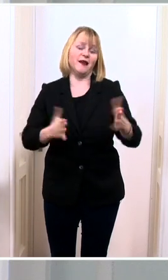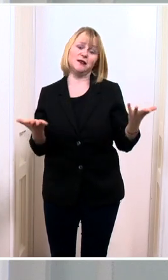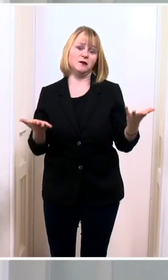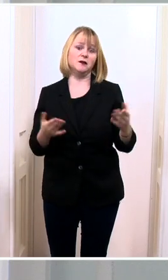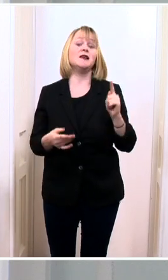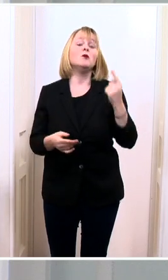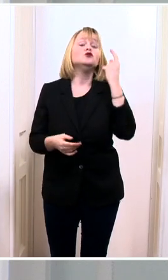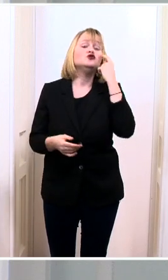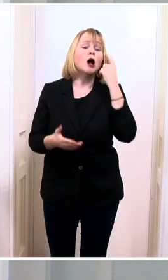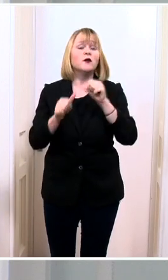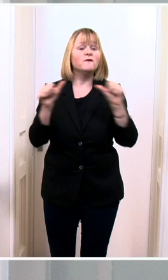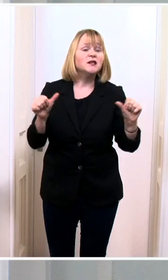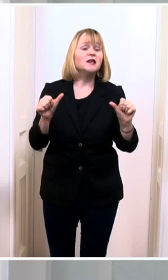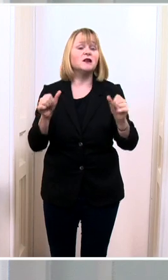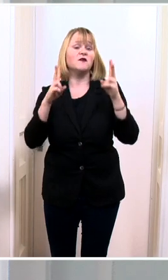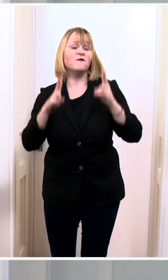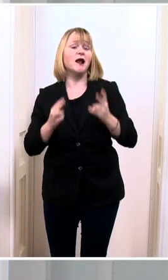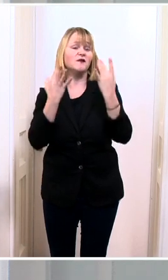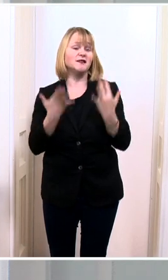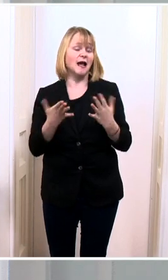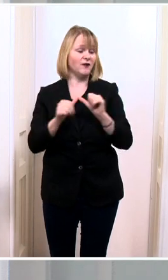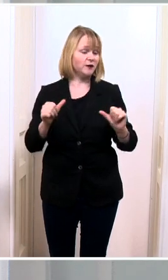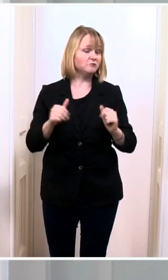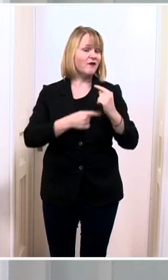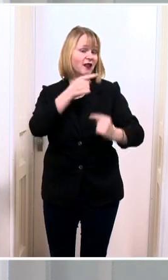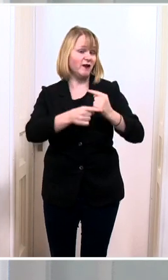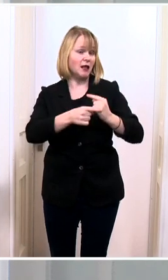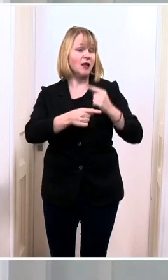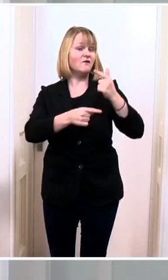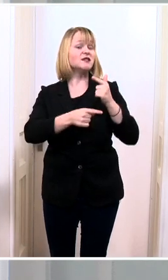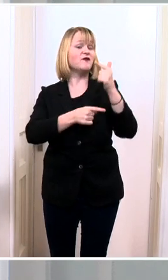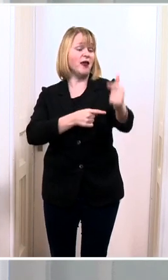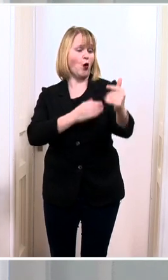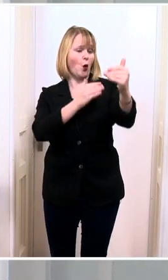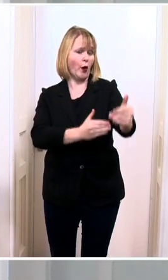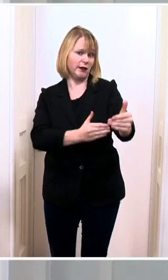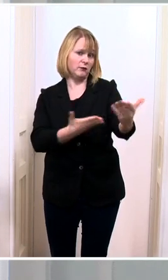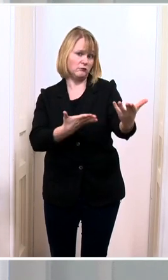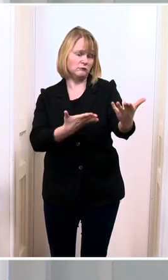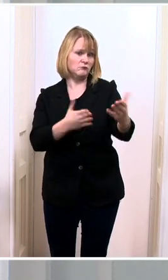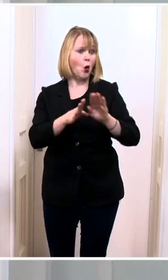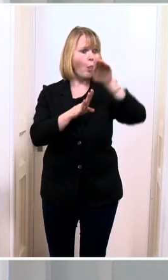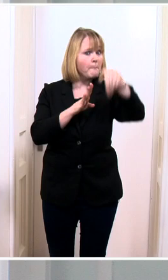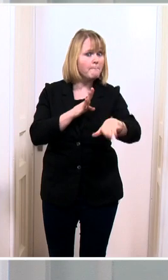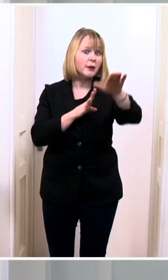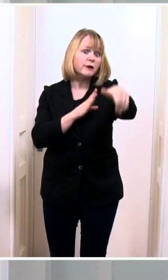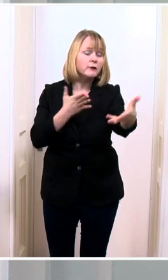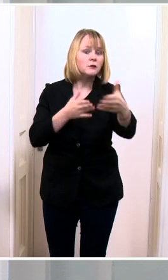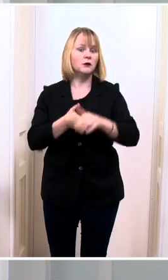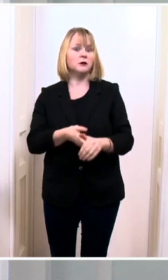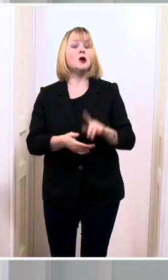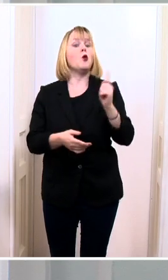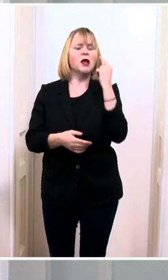wie sich die Fallzahlen in den nächsten 2 Wochen entwickeln werden. Zudem ziehen wir auch das Vorgehen in